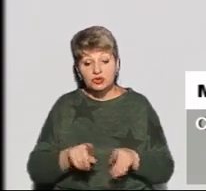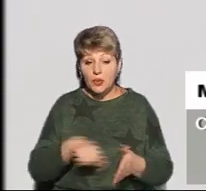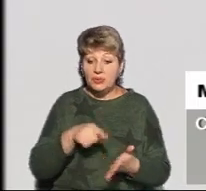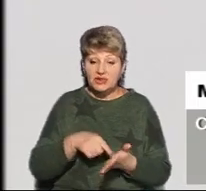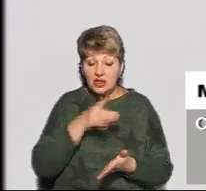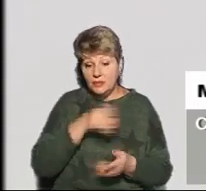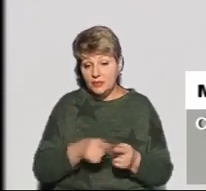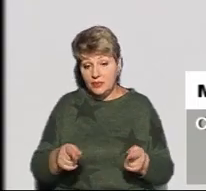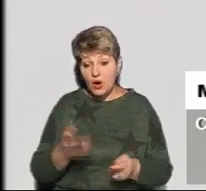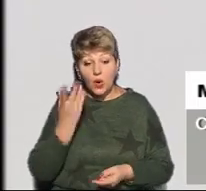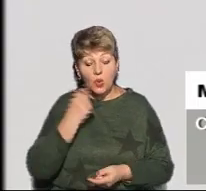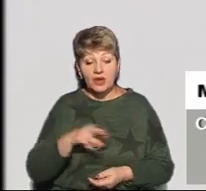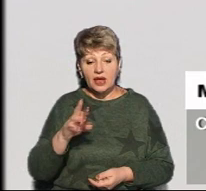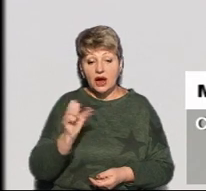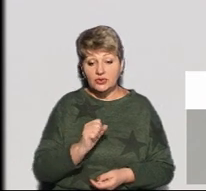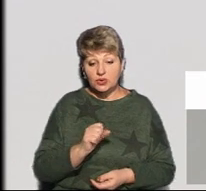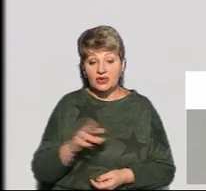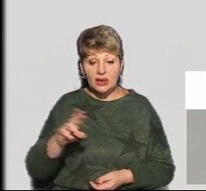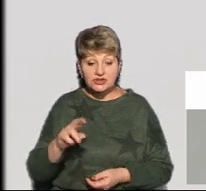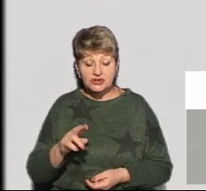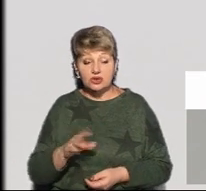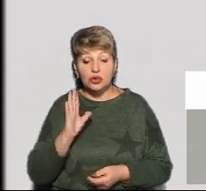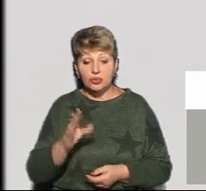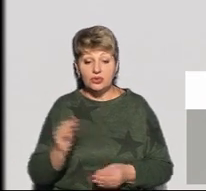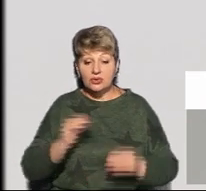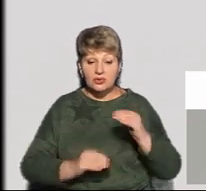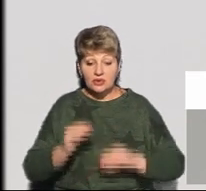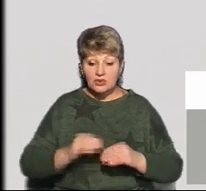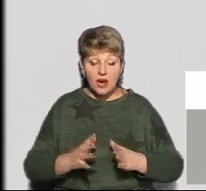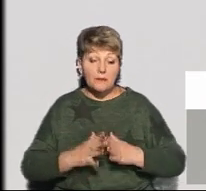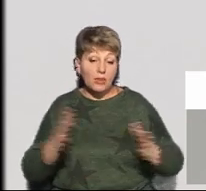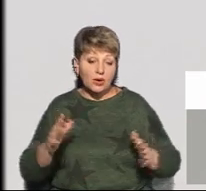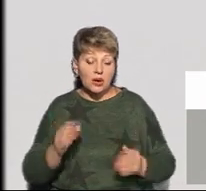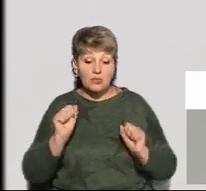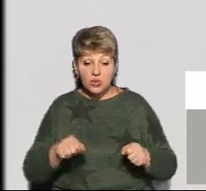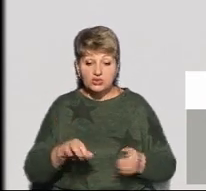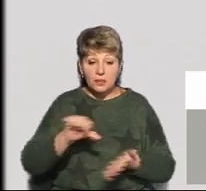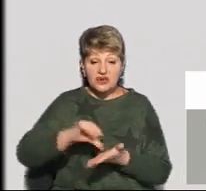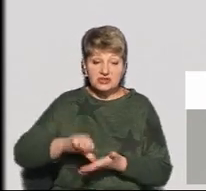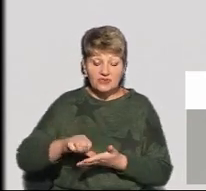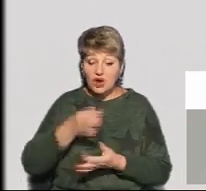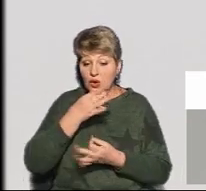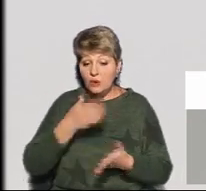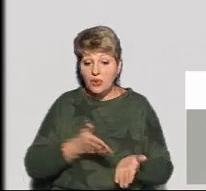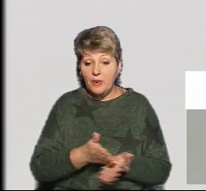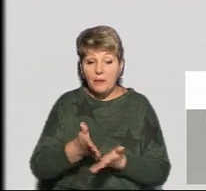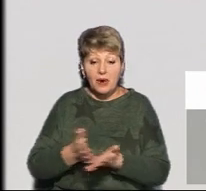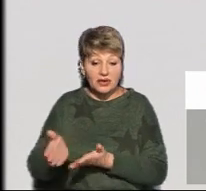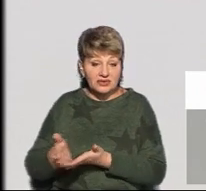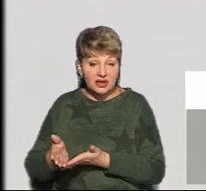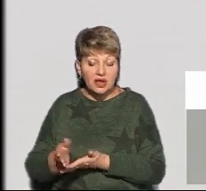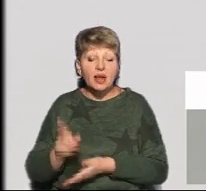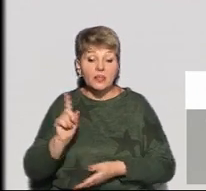питання часу, коли Антон Яценко сколотить промерську більшість. Він це може зробити з представників будь-яких партій, які там будуть. Навіть імперативний